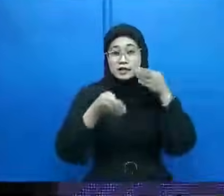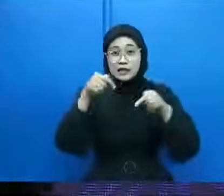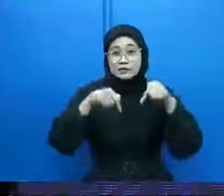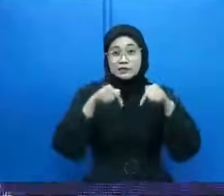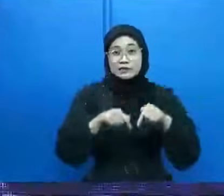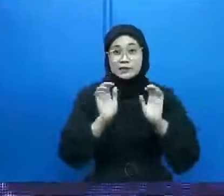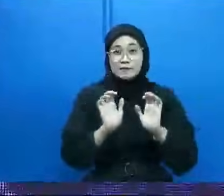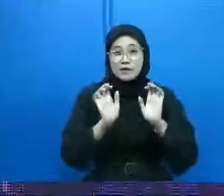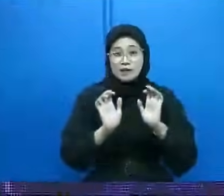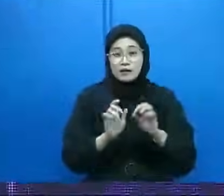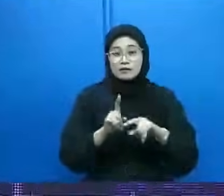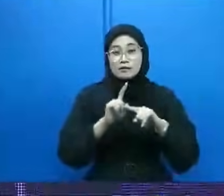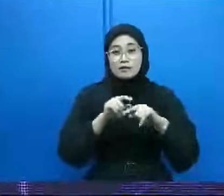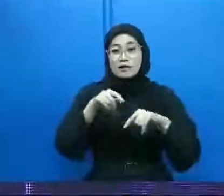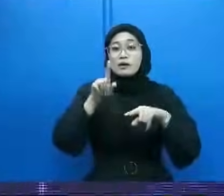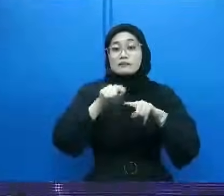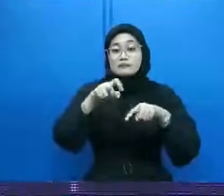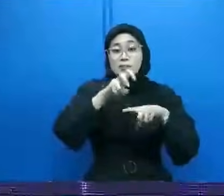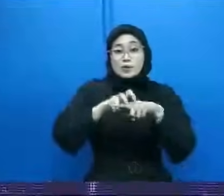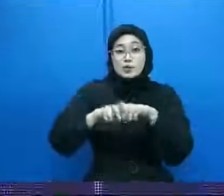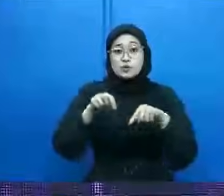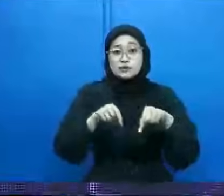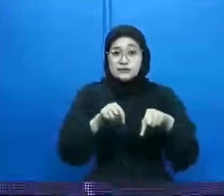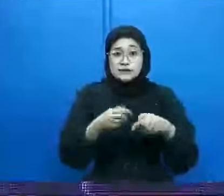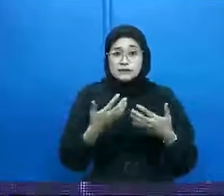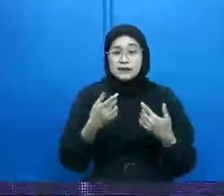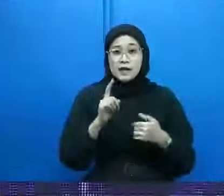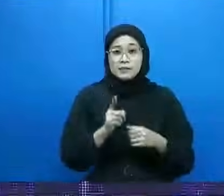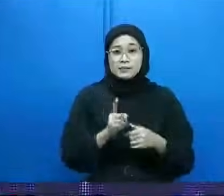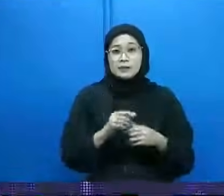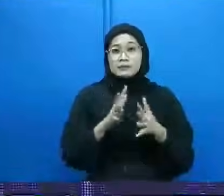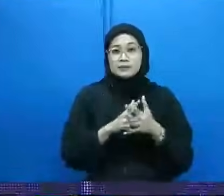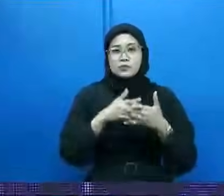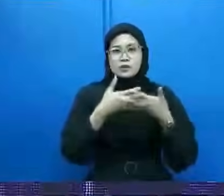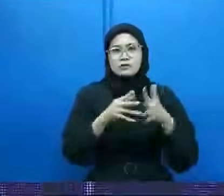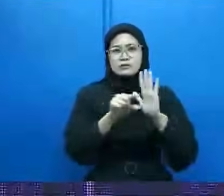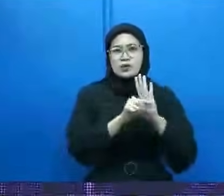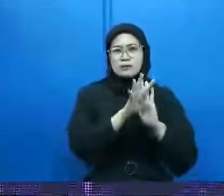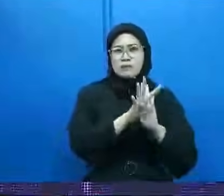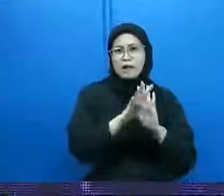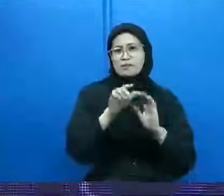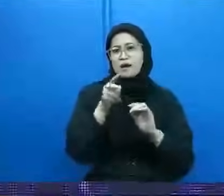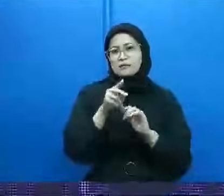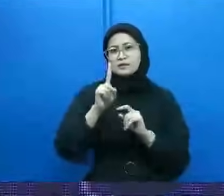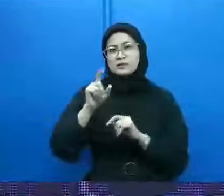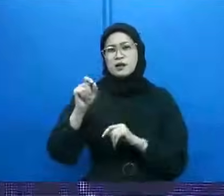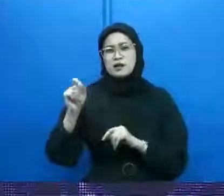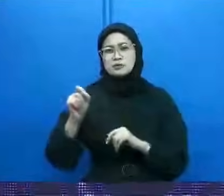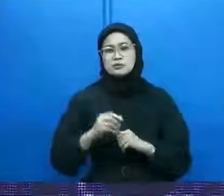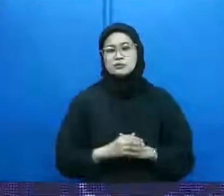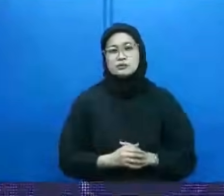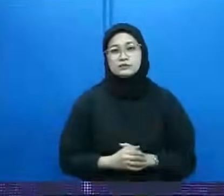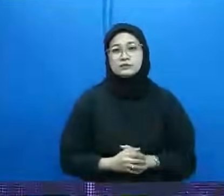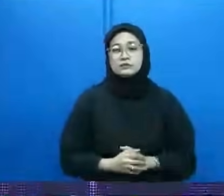bisa duduk di sini? Perhatikan bahasa Al-Qur'annya. Ayat yang tadi, Quran Surah 4 ayat 100. Wa may yakhruj